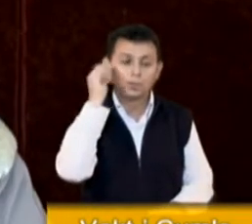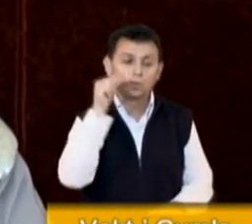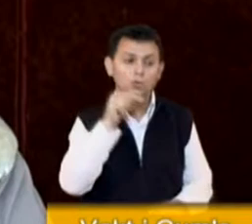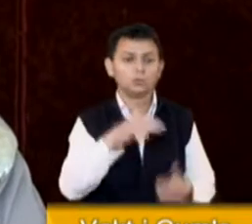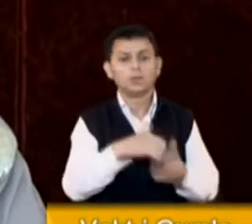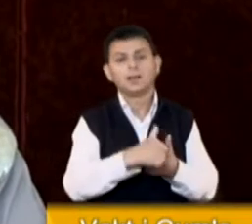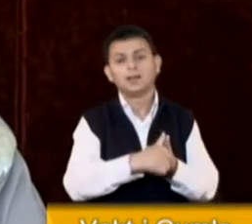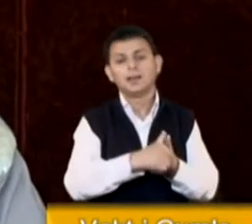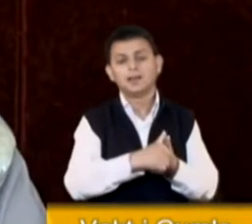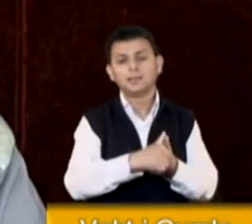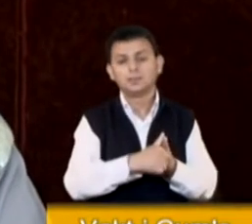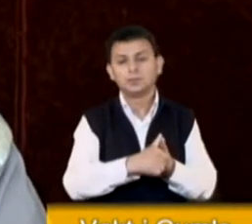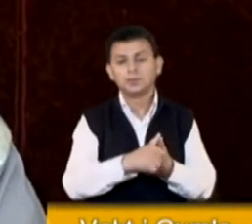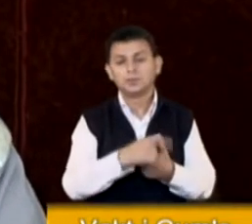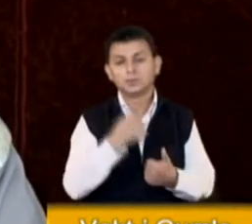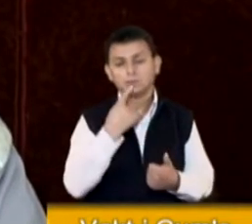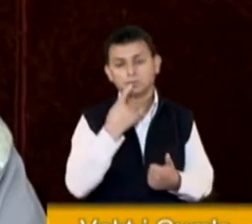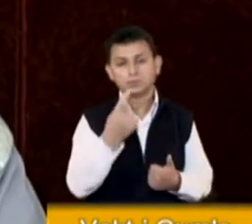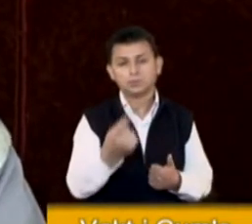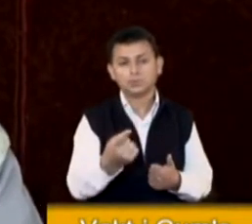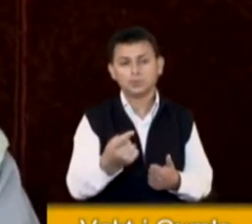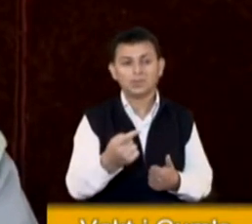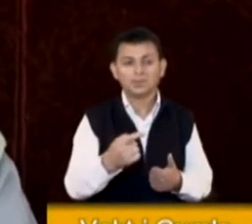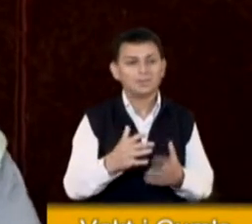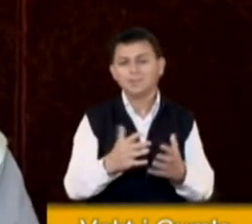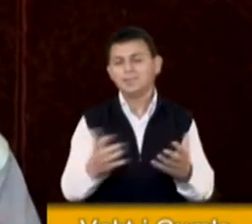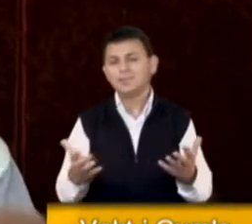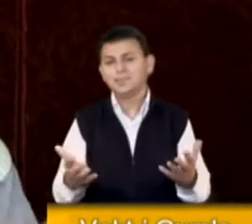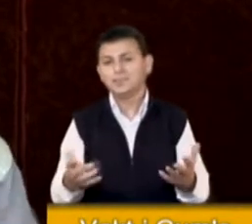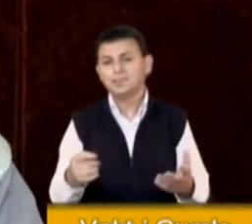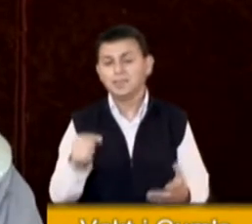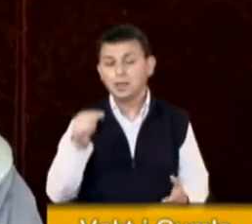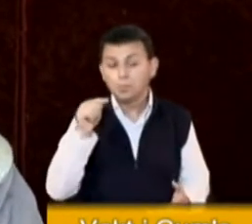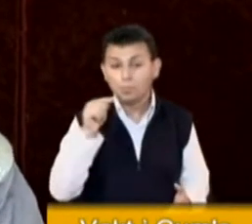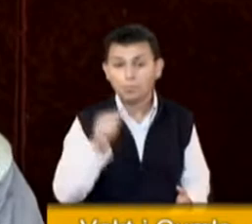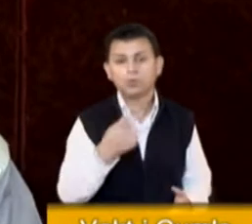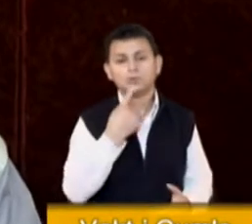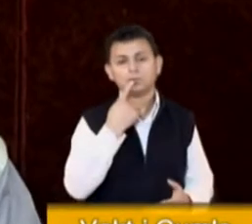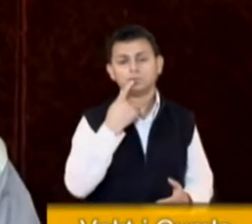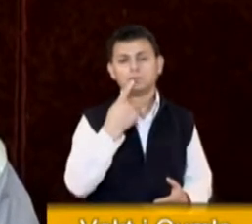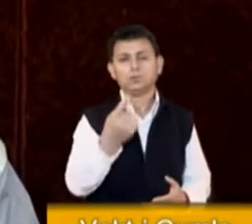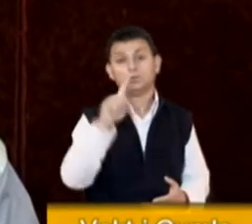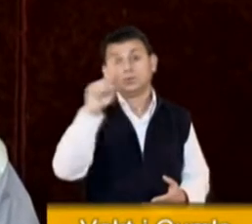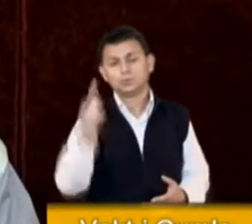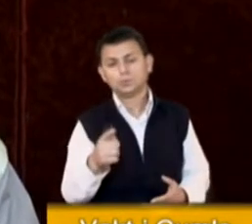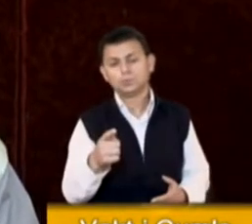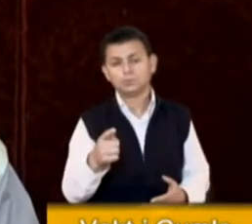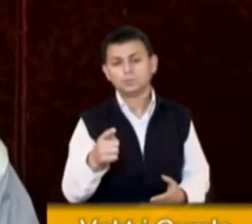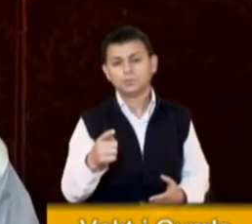hanımı Zeynep radıyallahu anh, lime tegulu hade, ya Abdullah niye böyle diyorsun? Benim gözüm